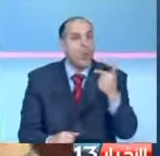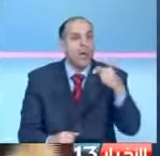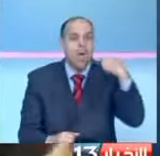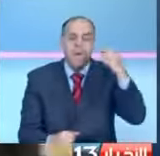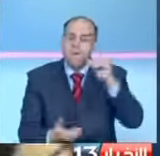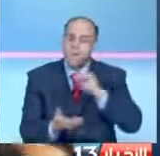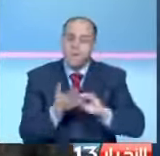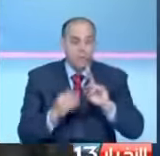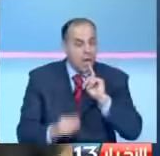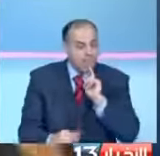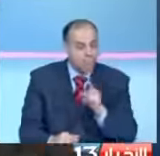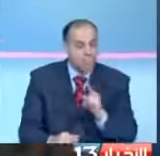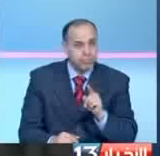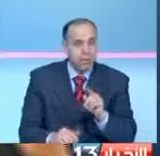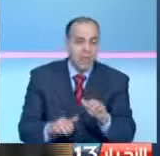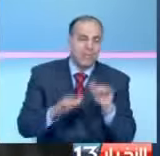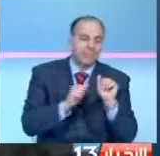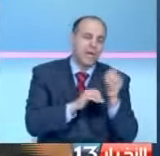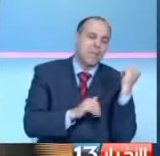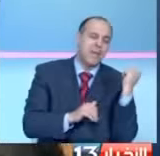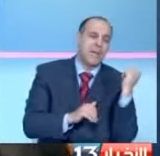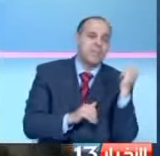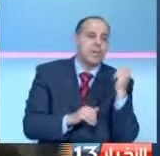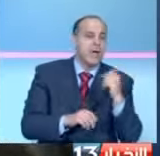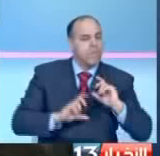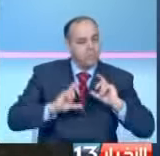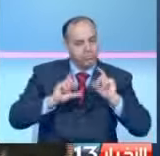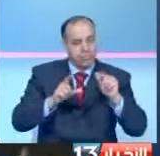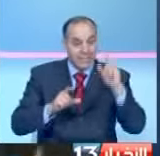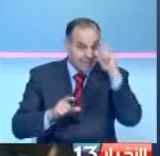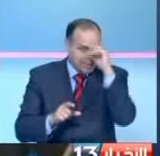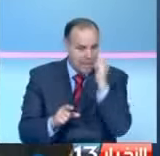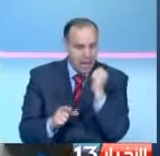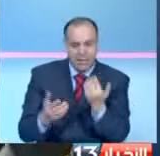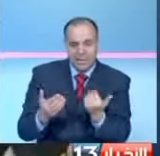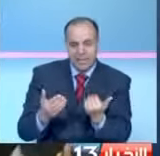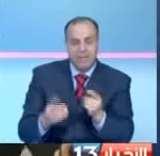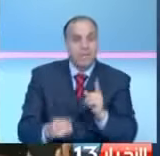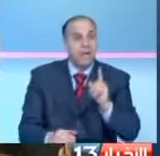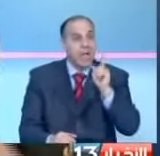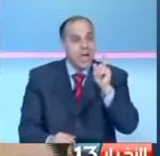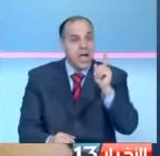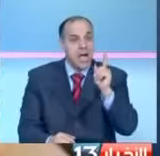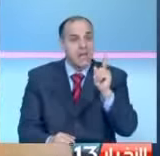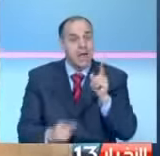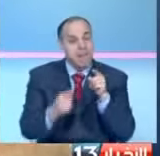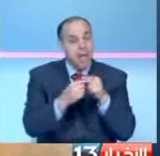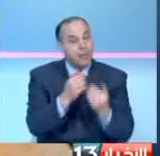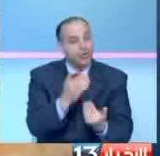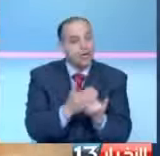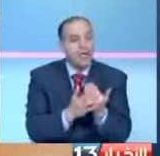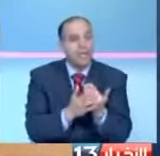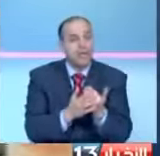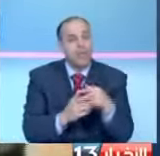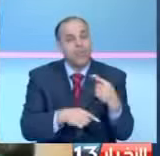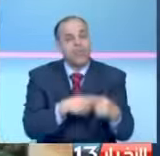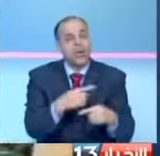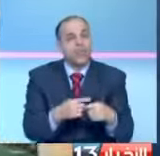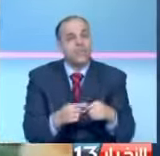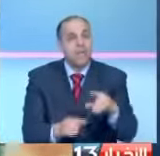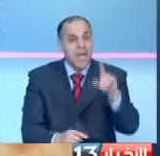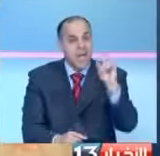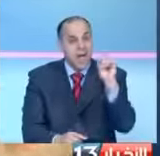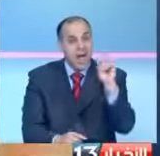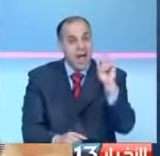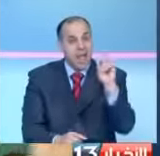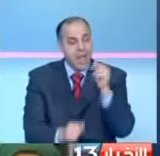من المكتب التنفيذي المتخلي حجم المسؤوليات التي تنتظرهم، ويجعل من المهام الجديدة والمتواصلة